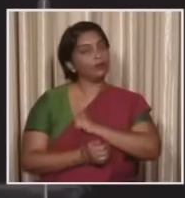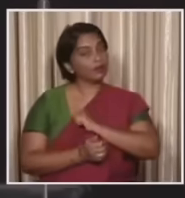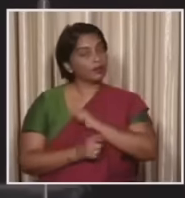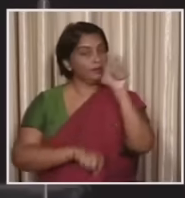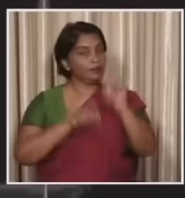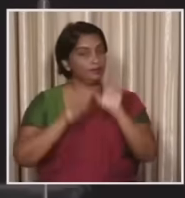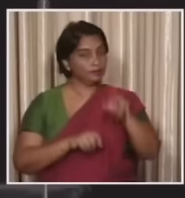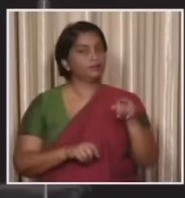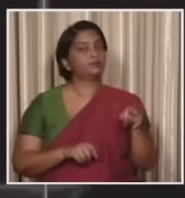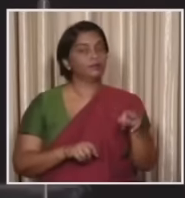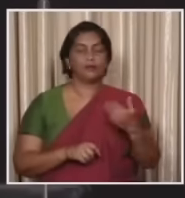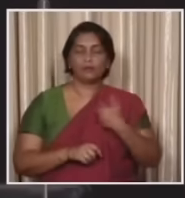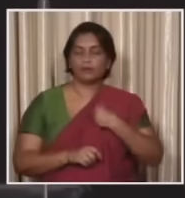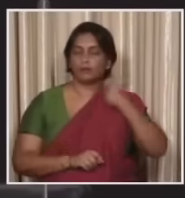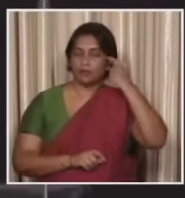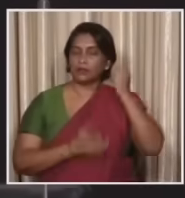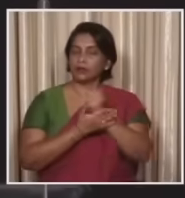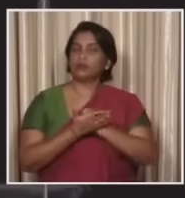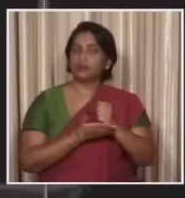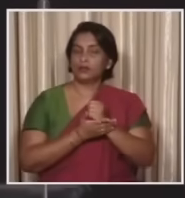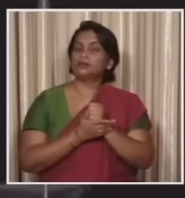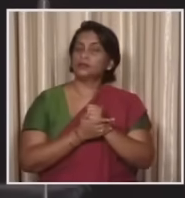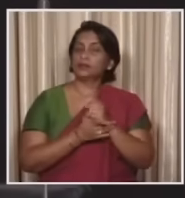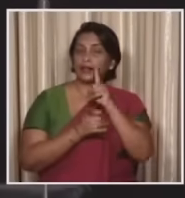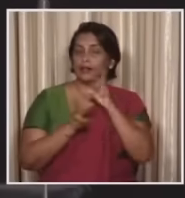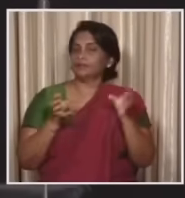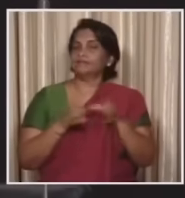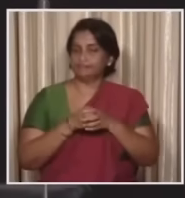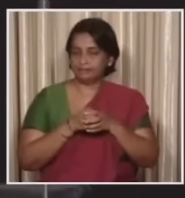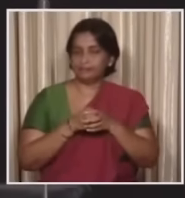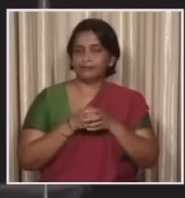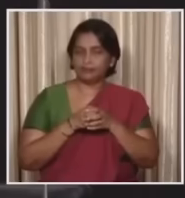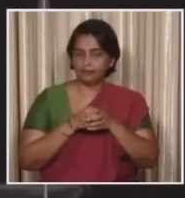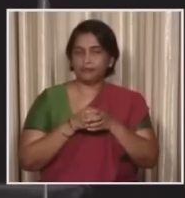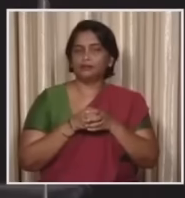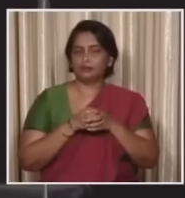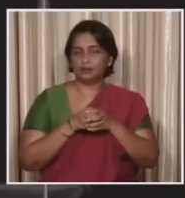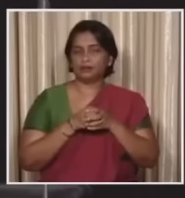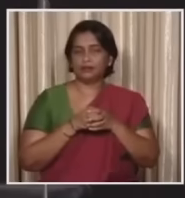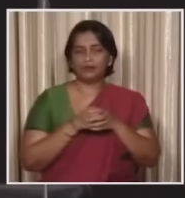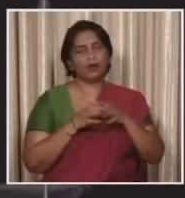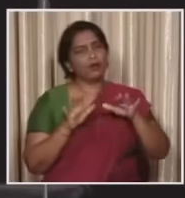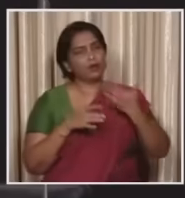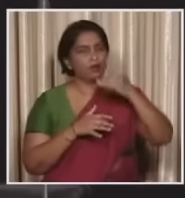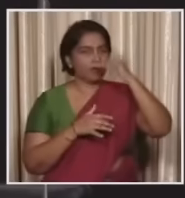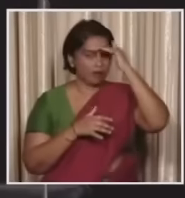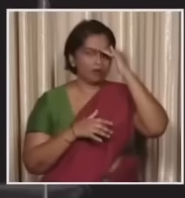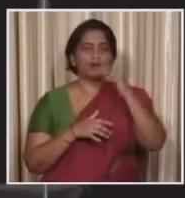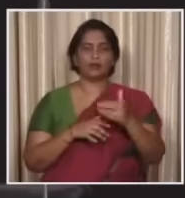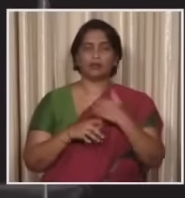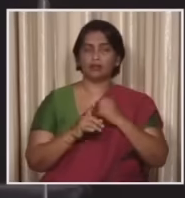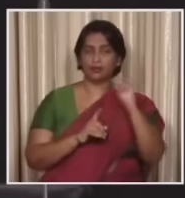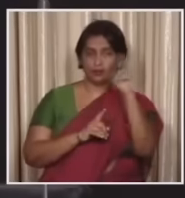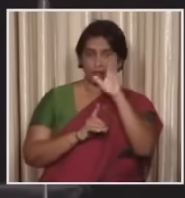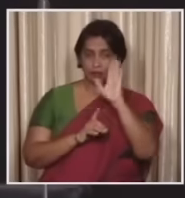නම් මම හිතනවා ඒ සියලු දෙනා එකට එකතු වෙන්න ඕන අවස්ථාව මේ කියලා. කවුරු හරි නායකයෙක් මේක ඉස්සරහින් ඉන්නවනම්